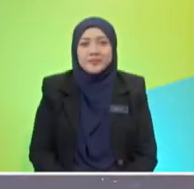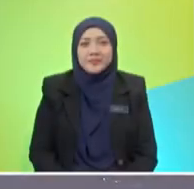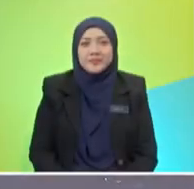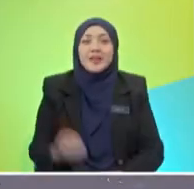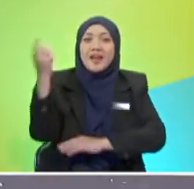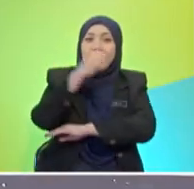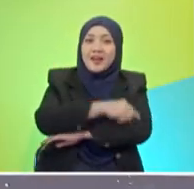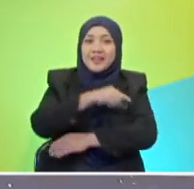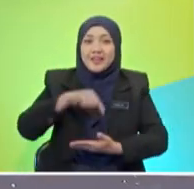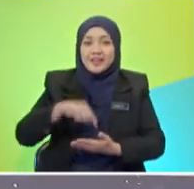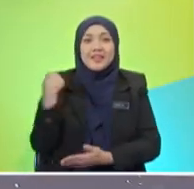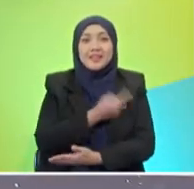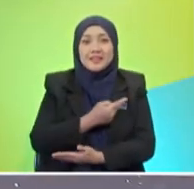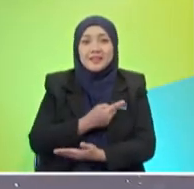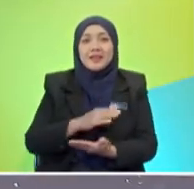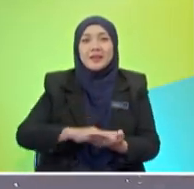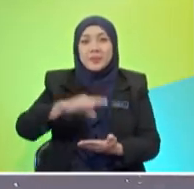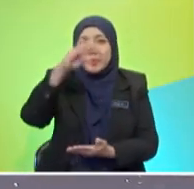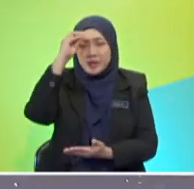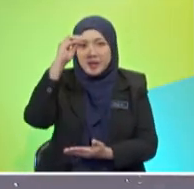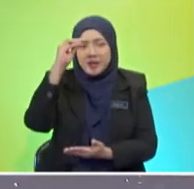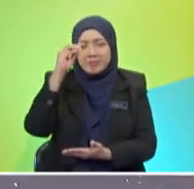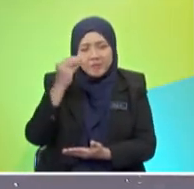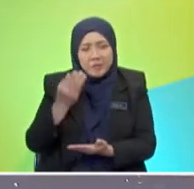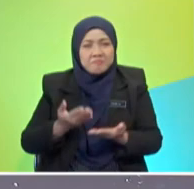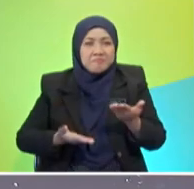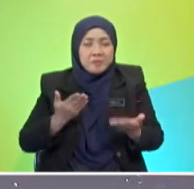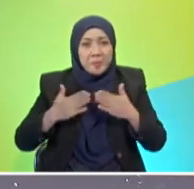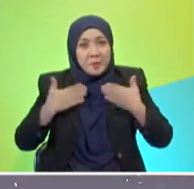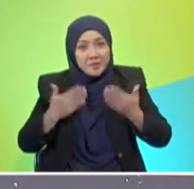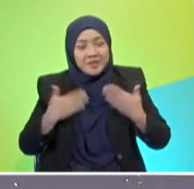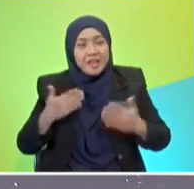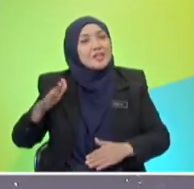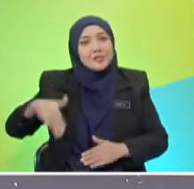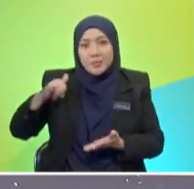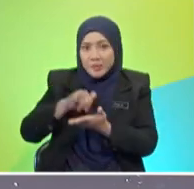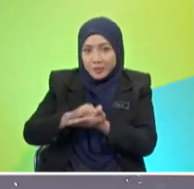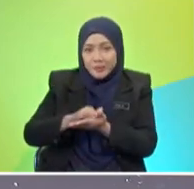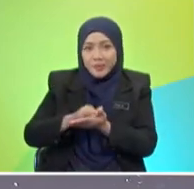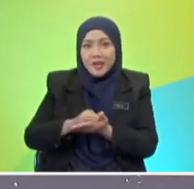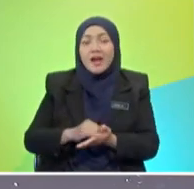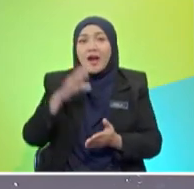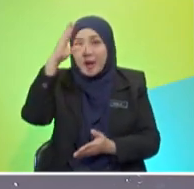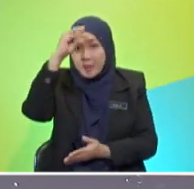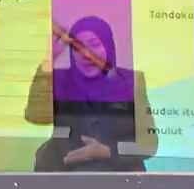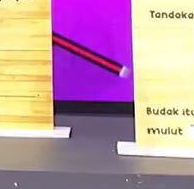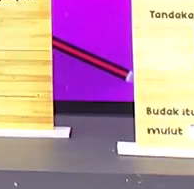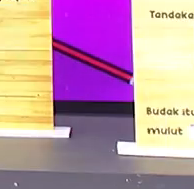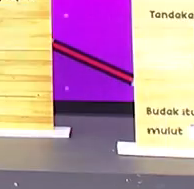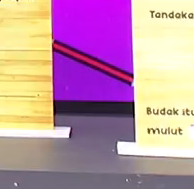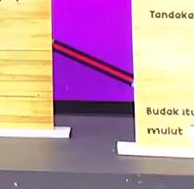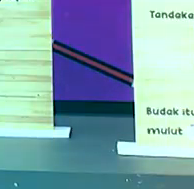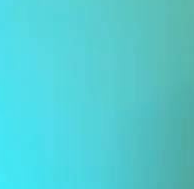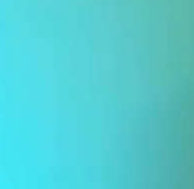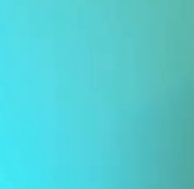Hari ini pembelajaran kita memang agak menarik sekali, tetapi sebelum tu nak kenalkan kepada anda semua jurubahasa kita pada